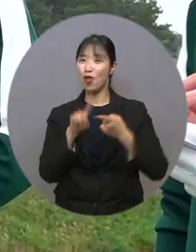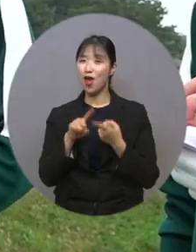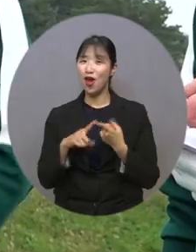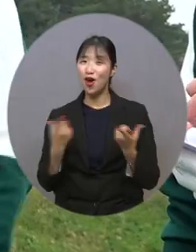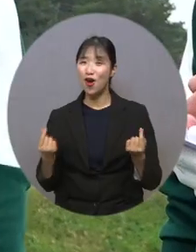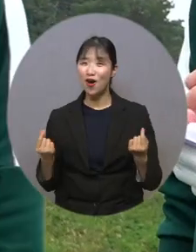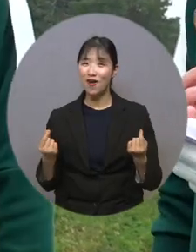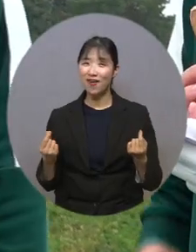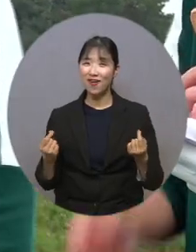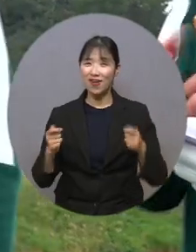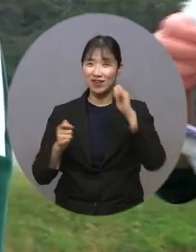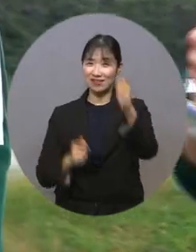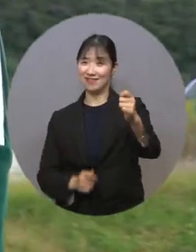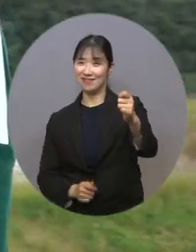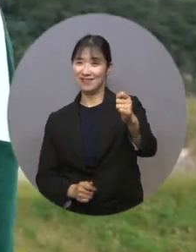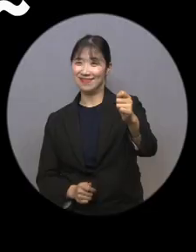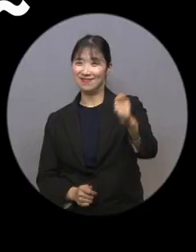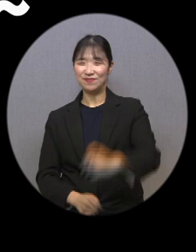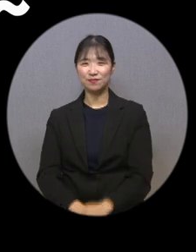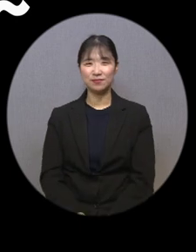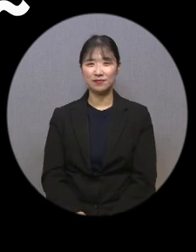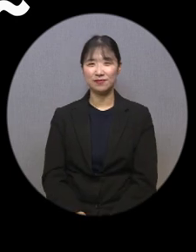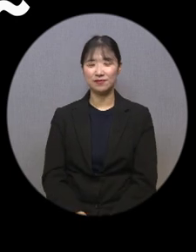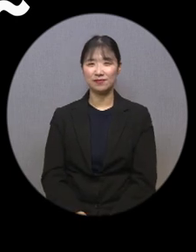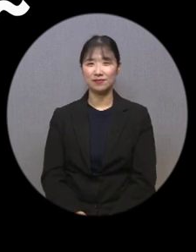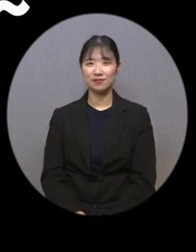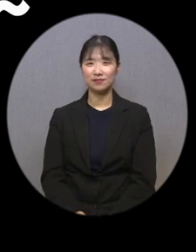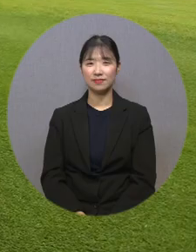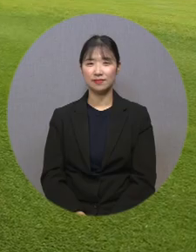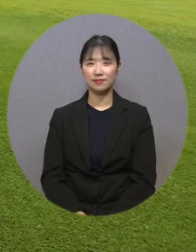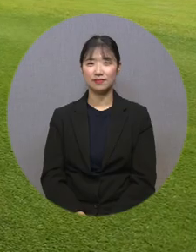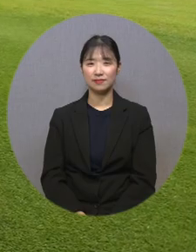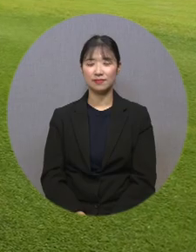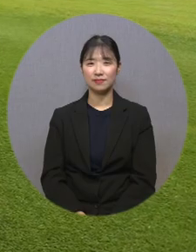어, 동그라미 저희 됐습니다. 다 만들었습니다.